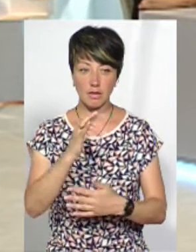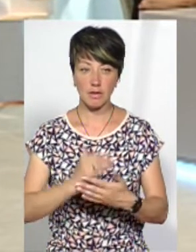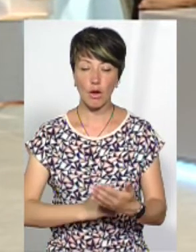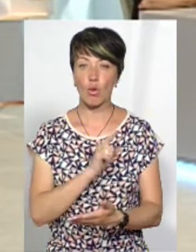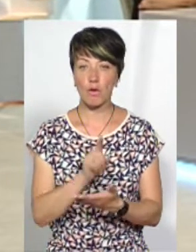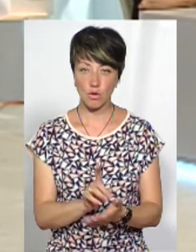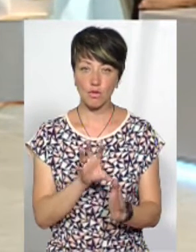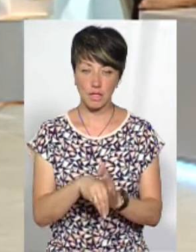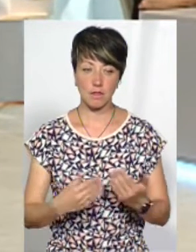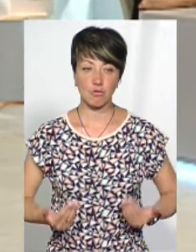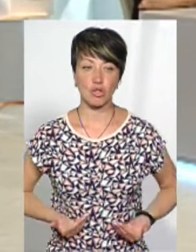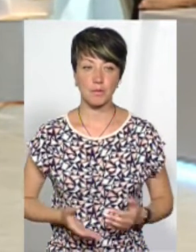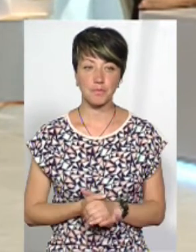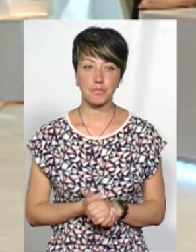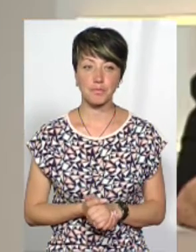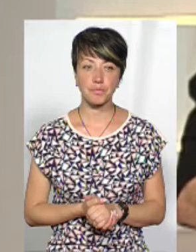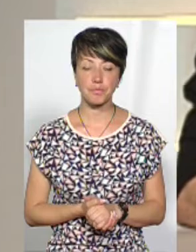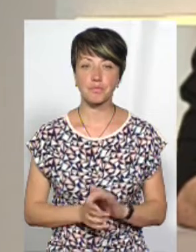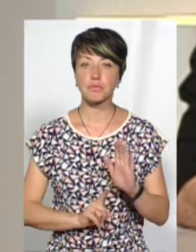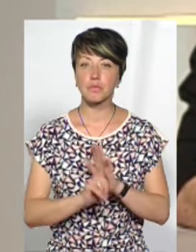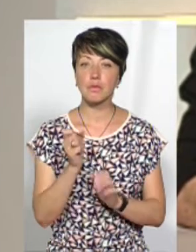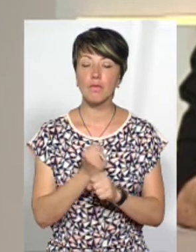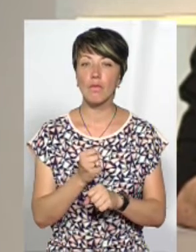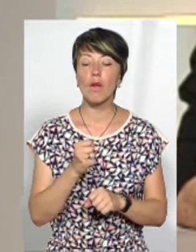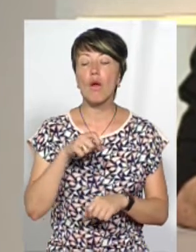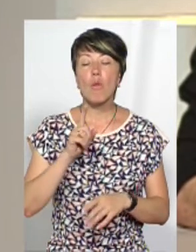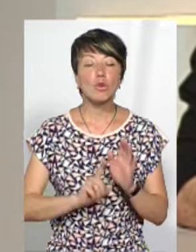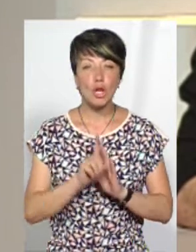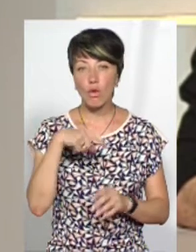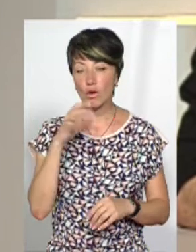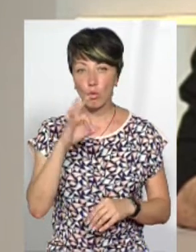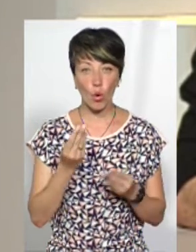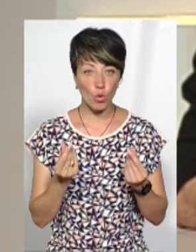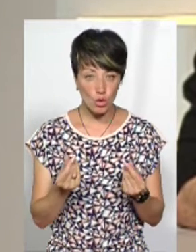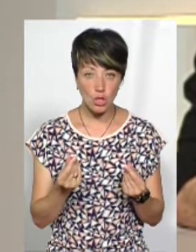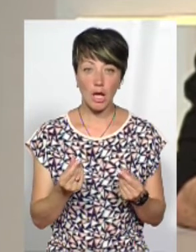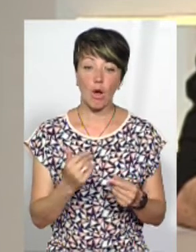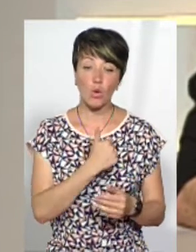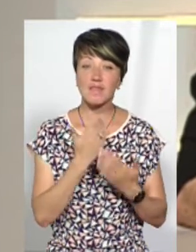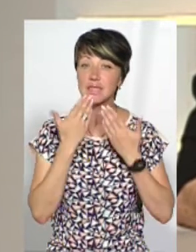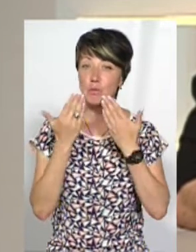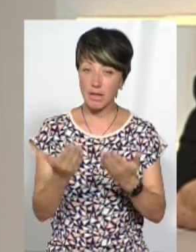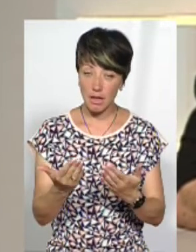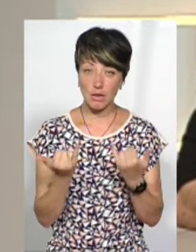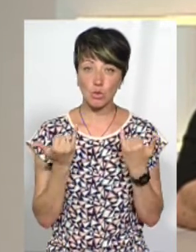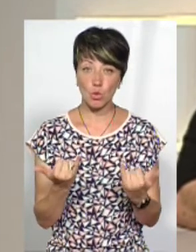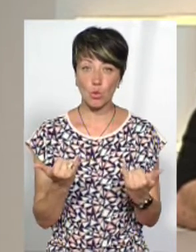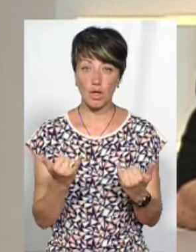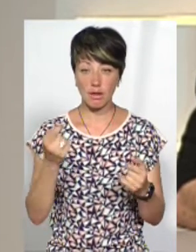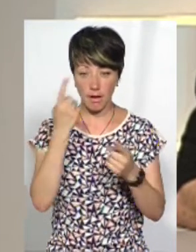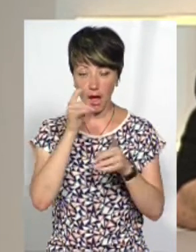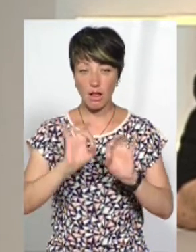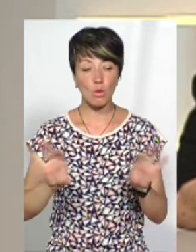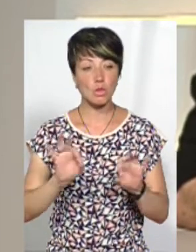вона обов'язково втілиться в життя. Ось ми заговорили за гроші, і я хотів у пана Сергія запитати. Сьогодні в анонсі